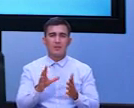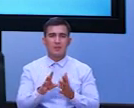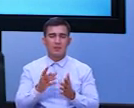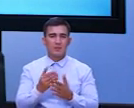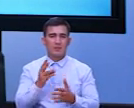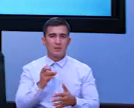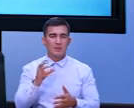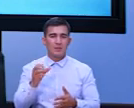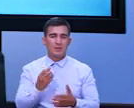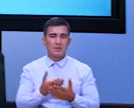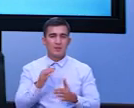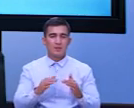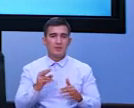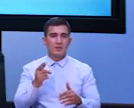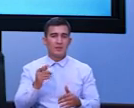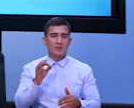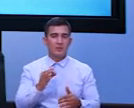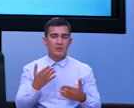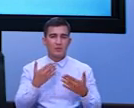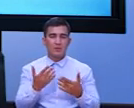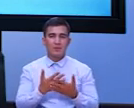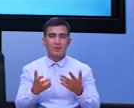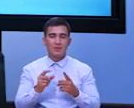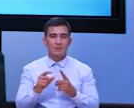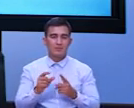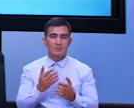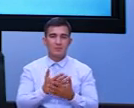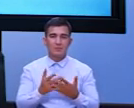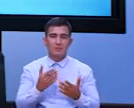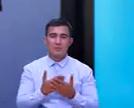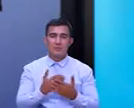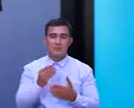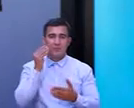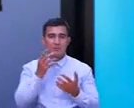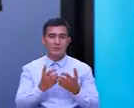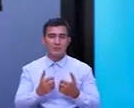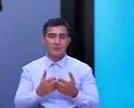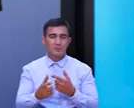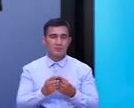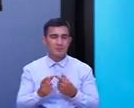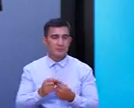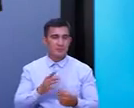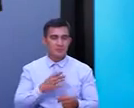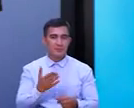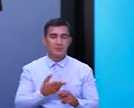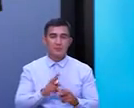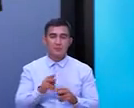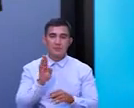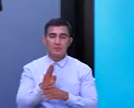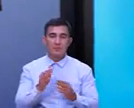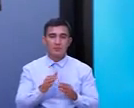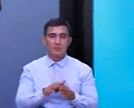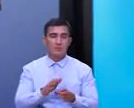doir ma'lumotlarga ega bo'ldik va bir nechta masalalarni birgalikda ishladik. O'tilgan mavzuni takrorlab berilgan topshiriqlarni